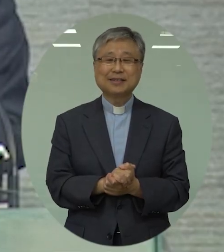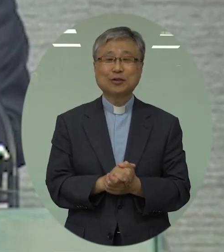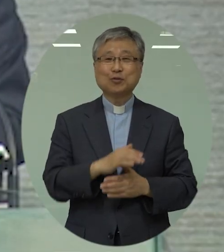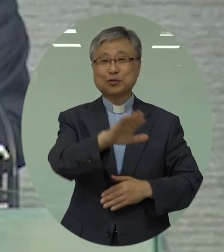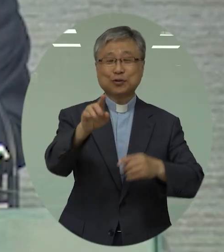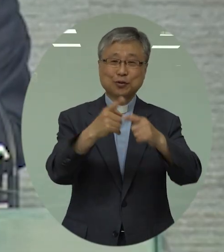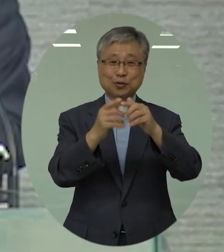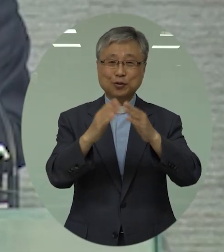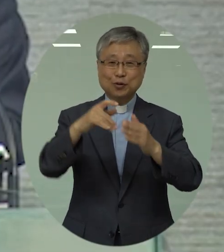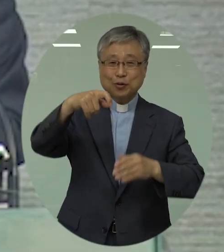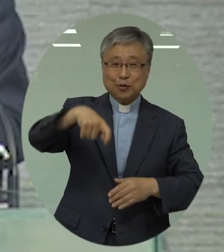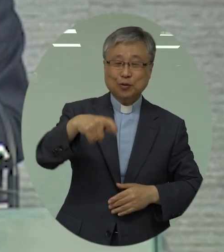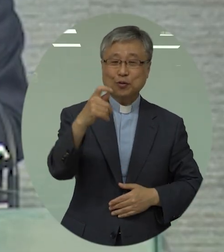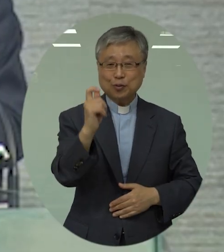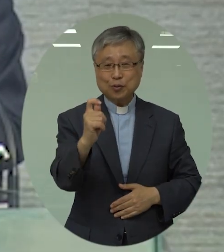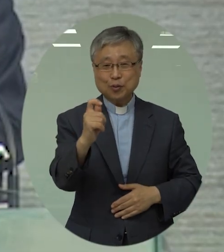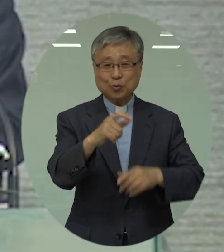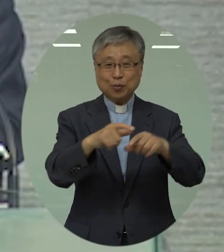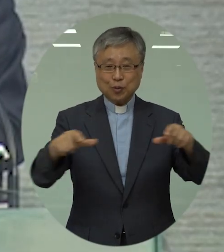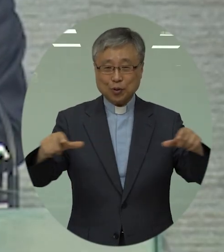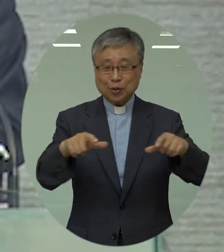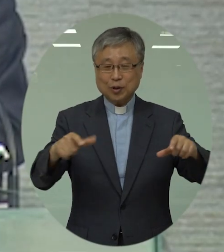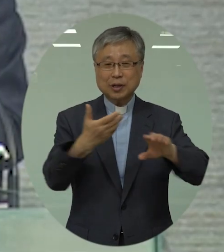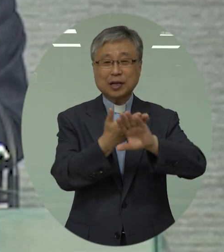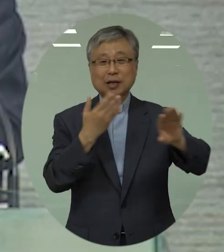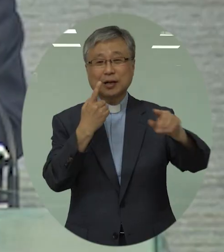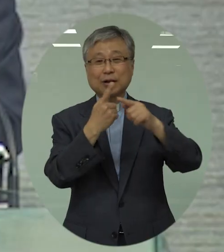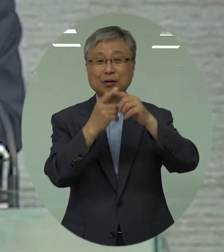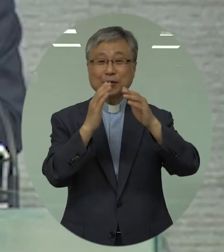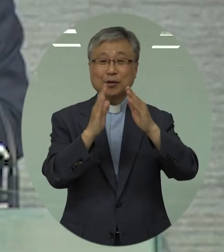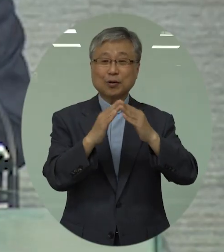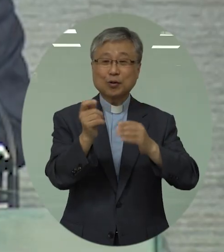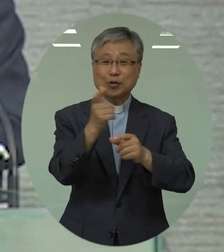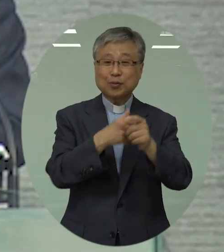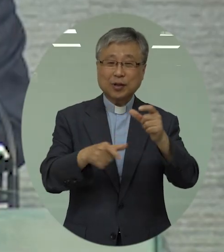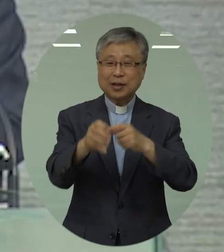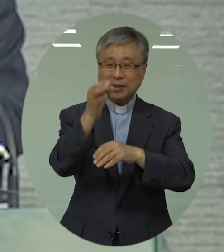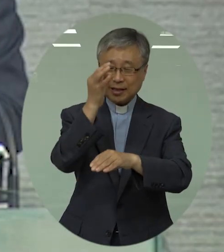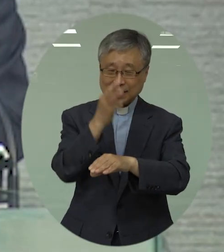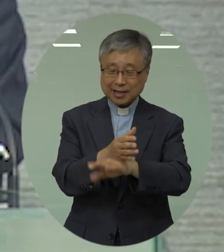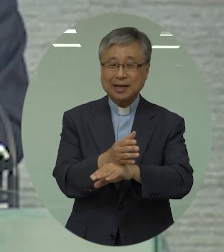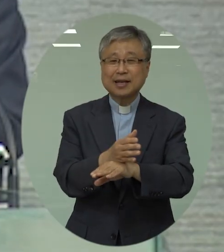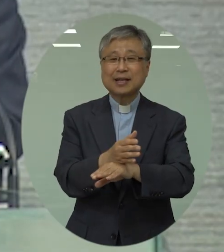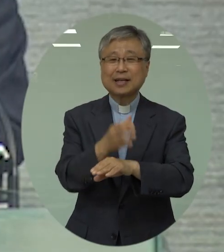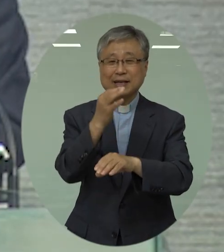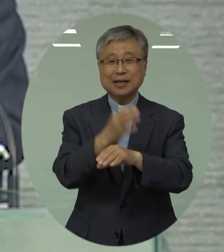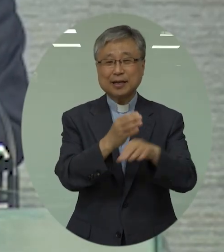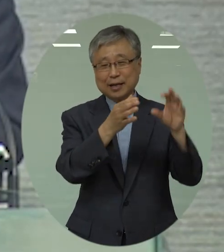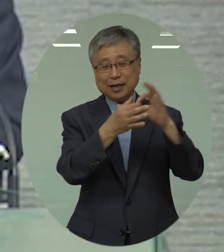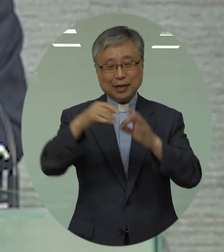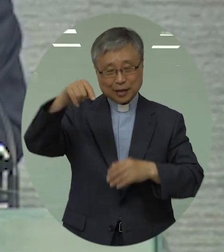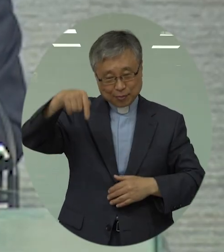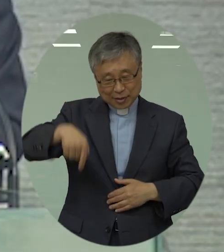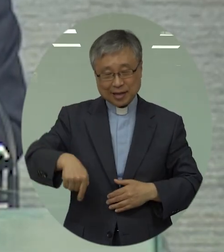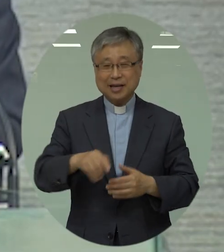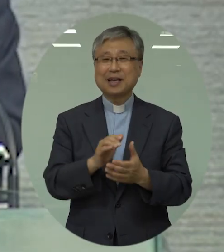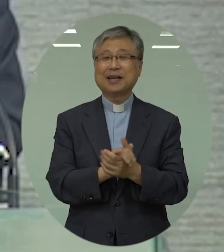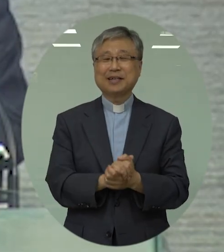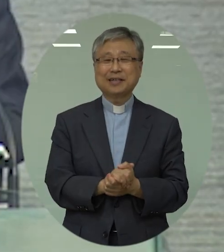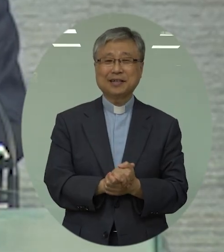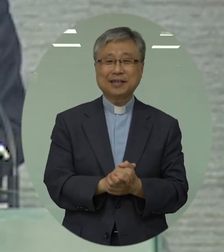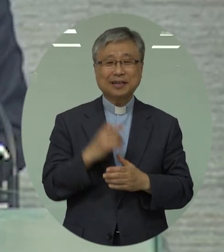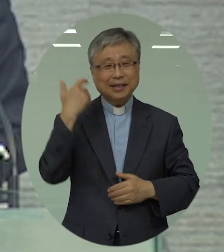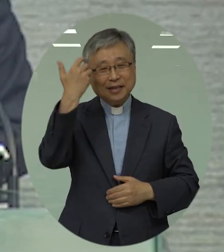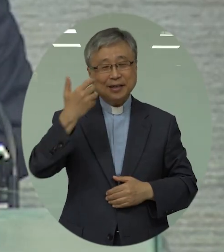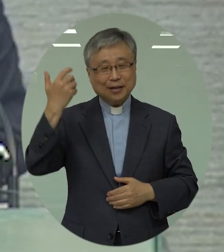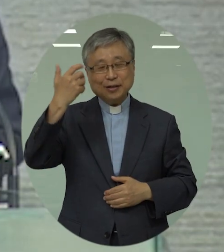저희 교회에서는 큐티를 보통 다른 교회들이랑 큐티보다 좀 더 단순하면서도 깊이 있게